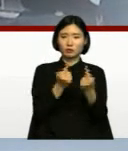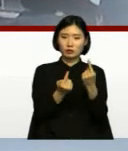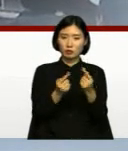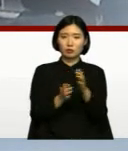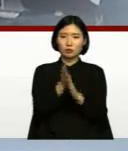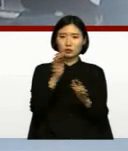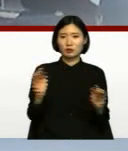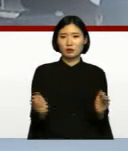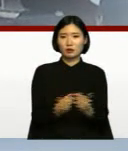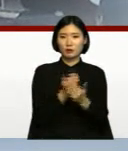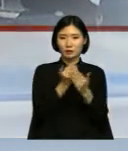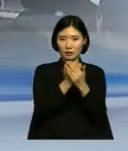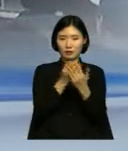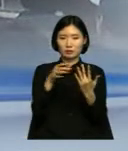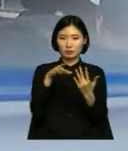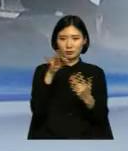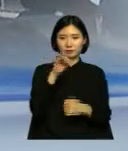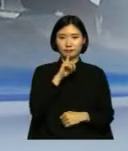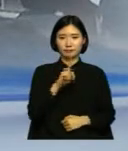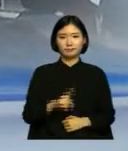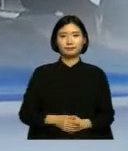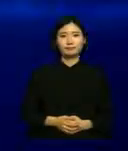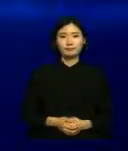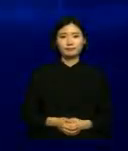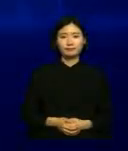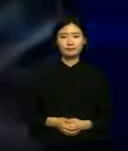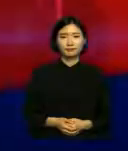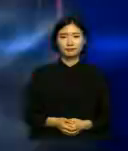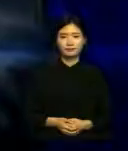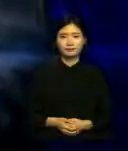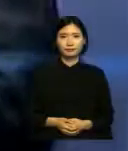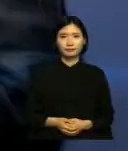선택한다는 내용입니다 오용석 기자의 보도입니다